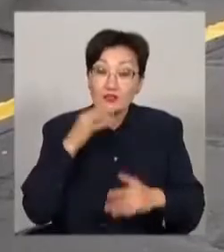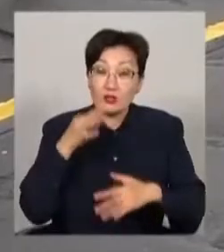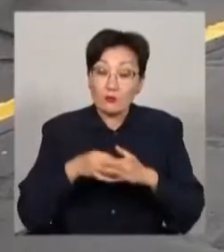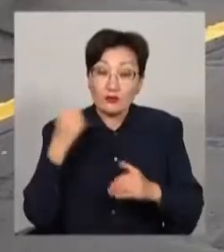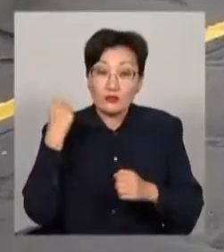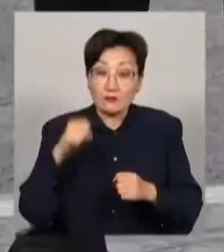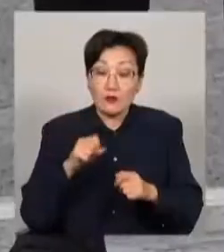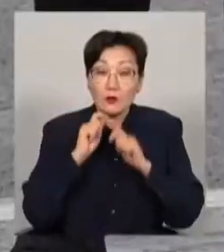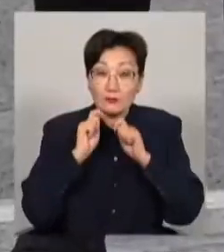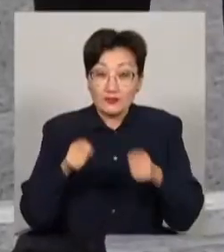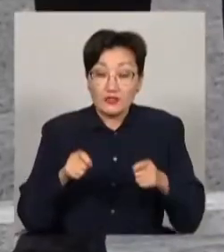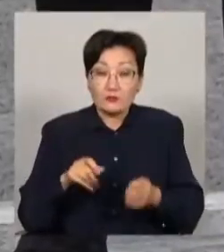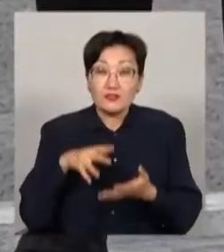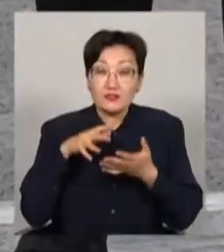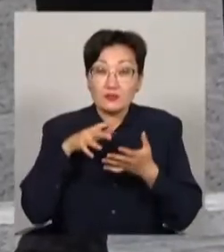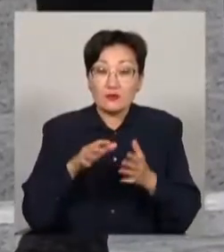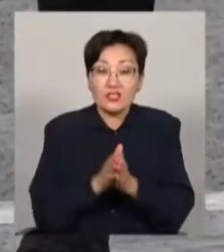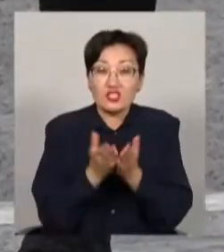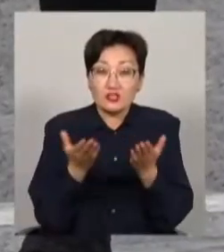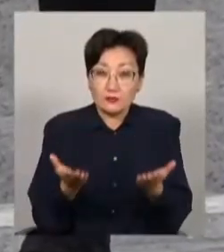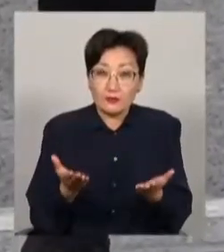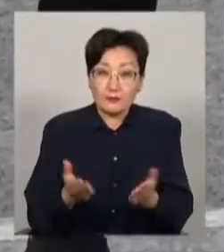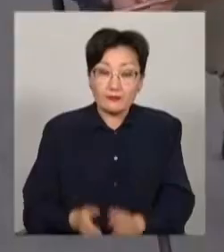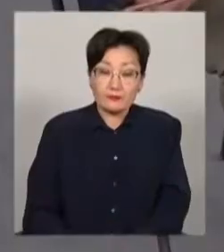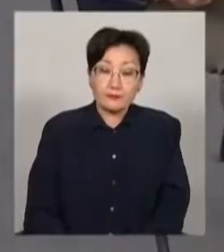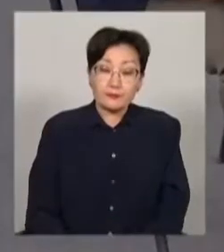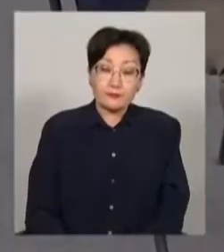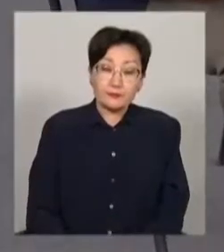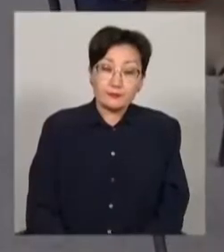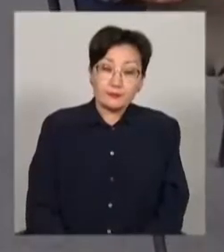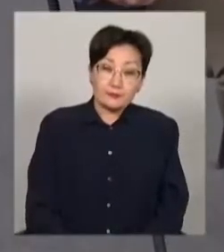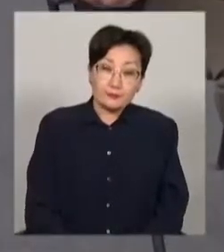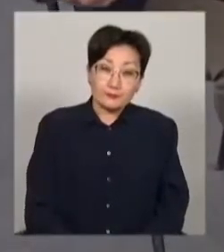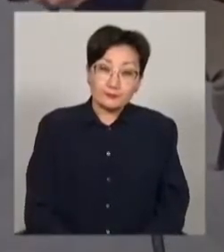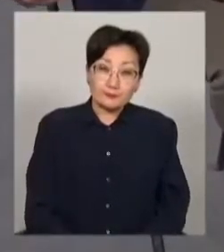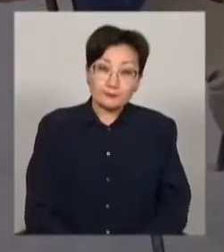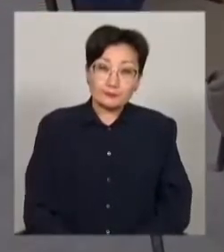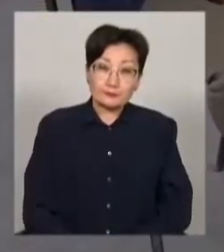Победителям вручены корзины с книгами. Диас Махамбетов, Сагынгали Мунайтпасов, телеканал «Алматы».